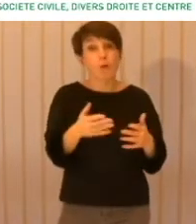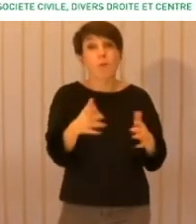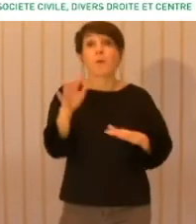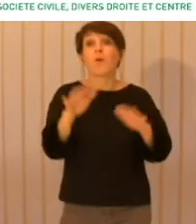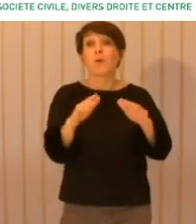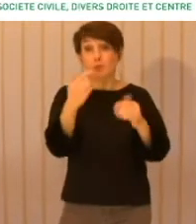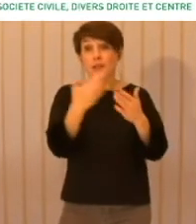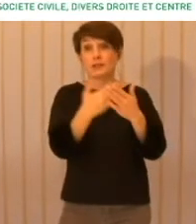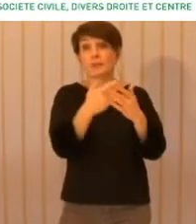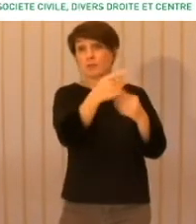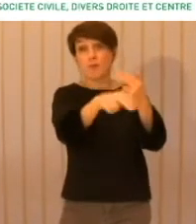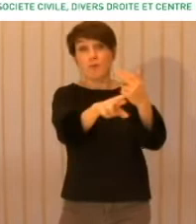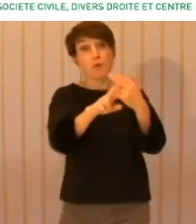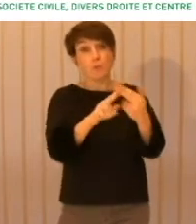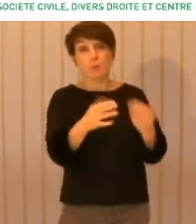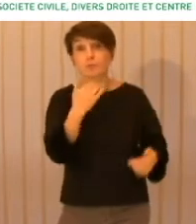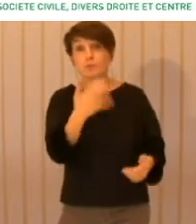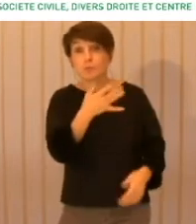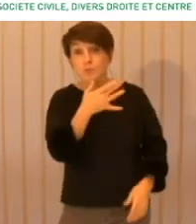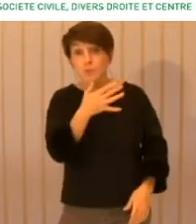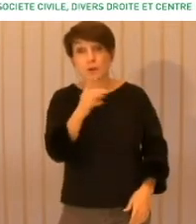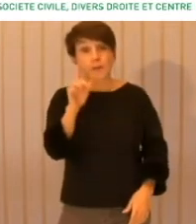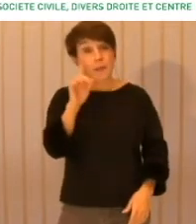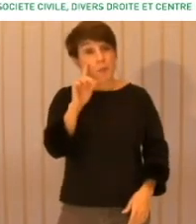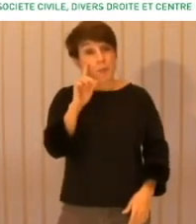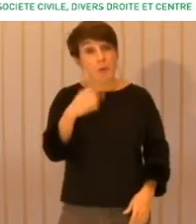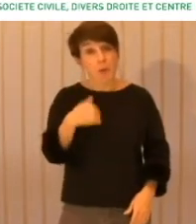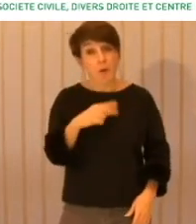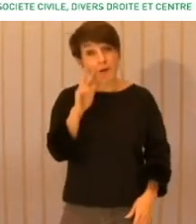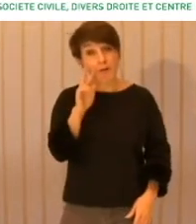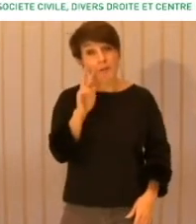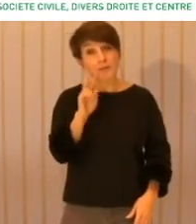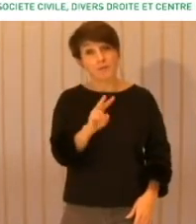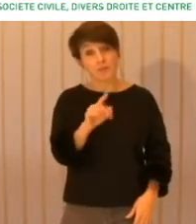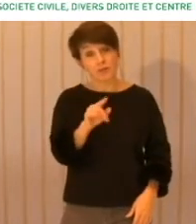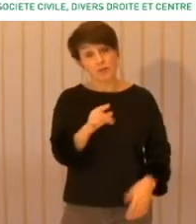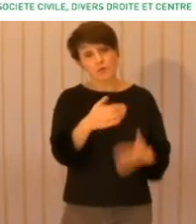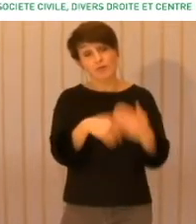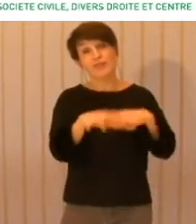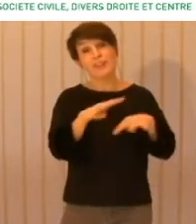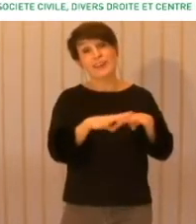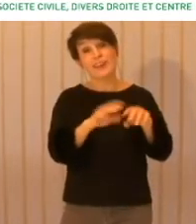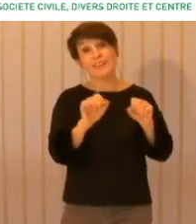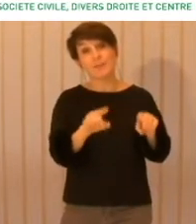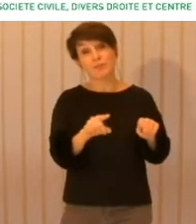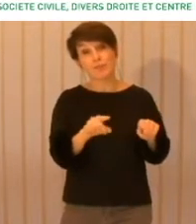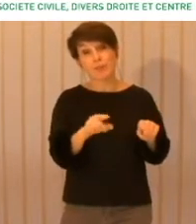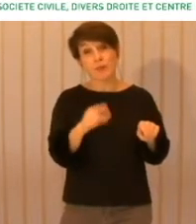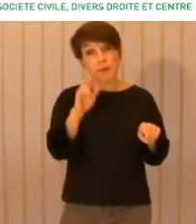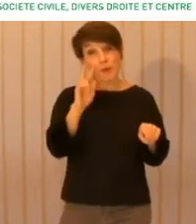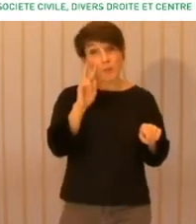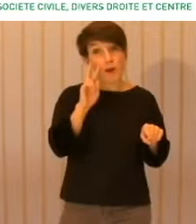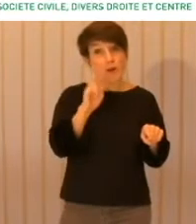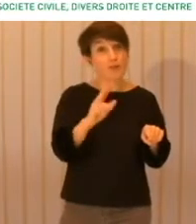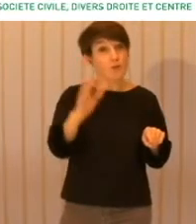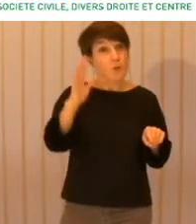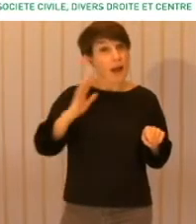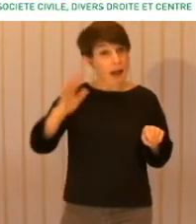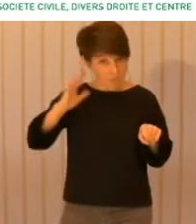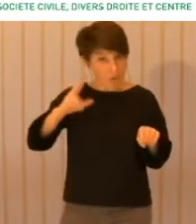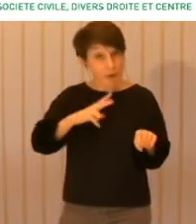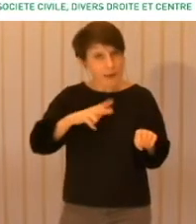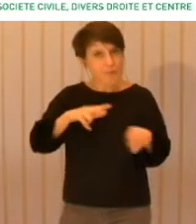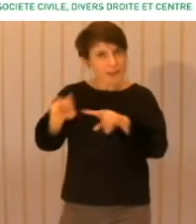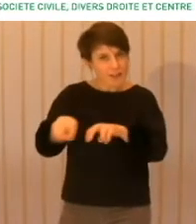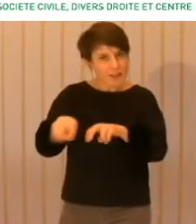longue à venir, parce que j'ai vu tomber dans ce quartier comme ailleurs les espaces de respiration qui